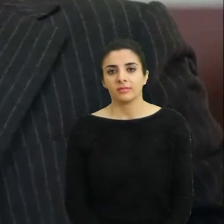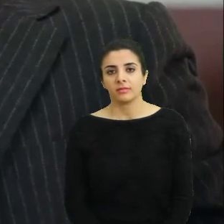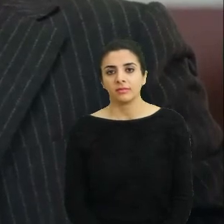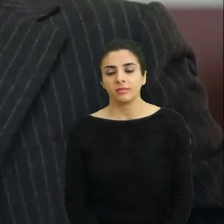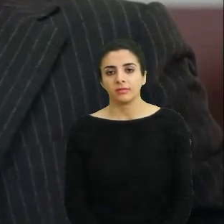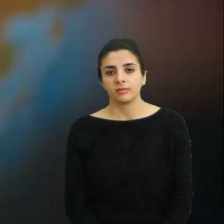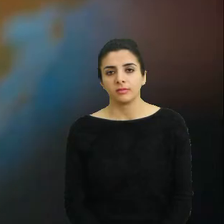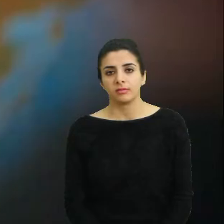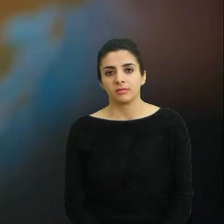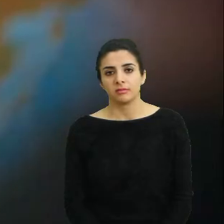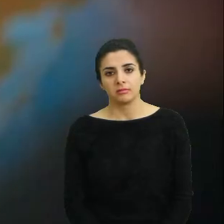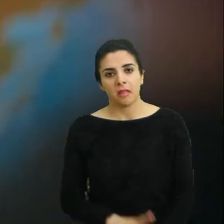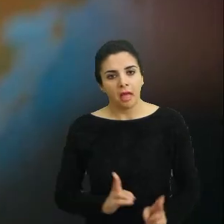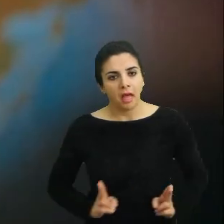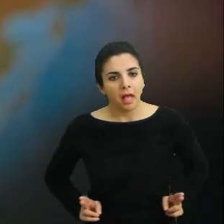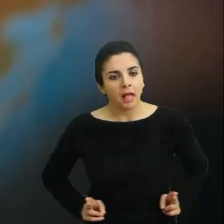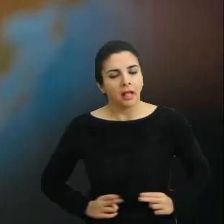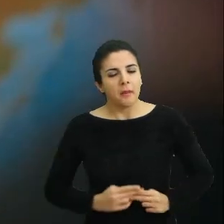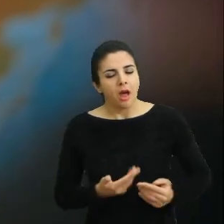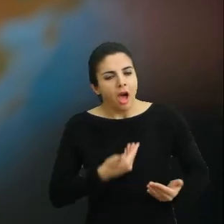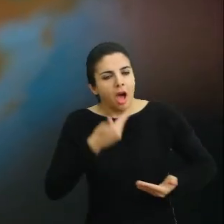Kemal'in ibrişimden naif.